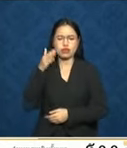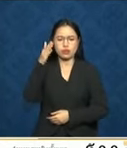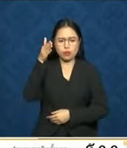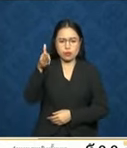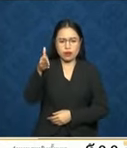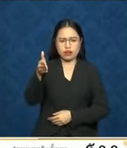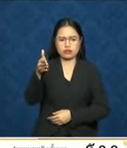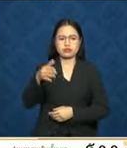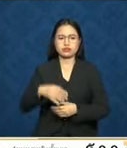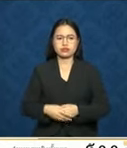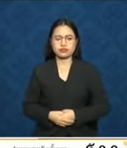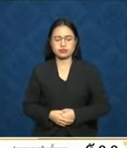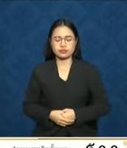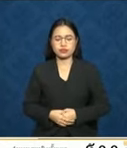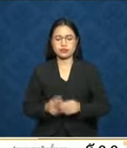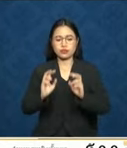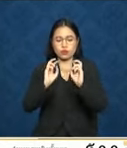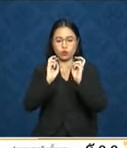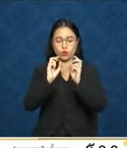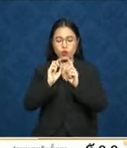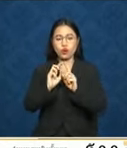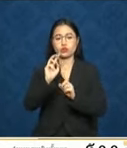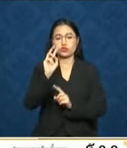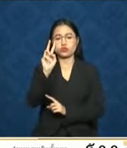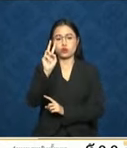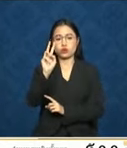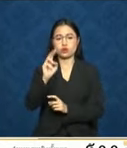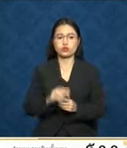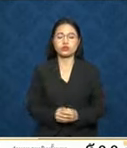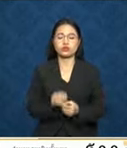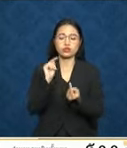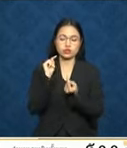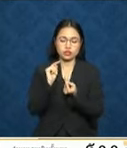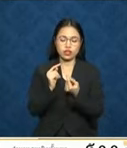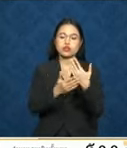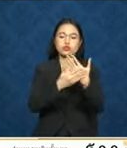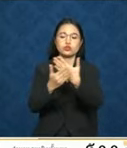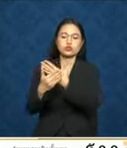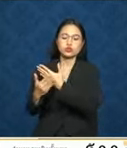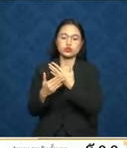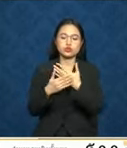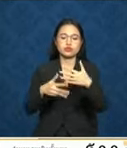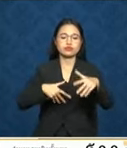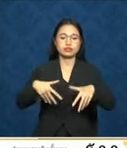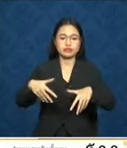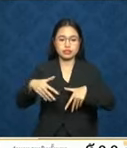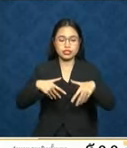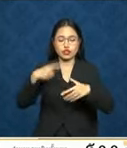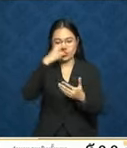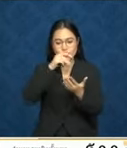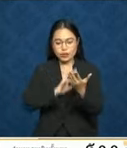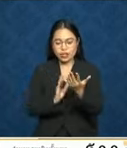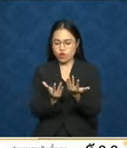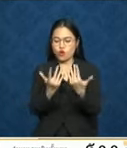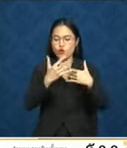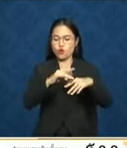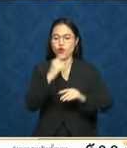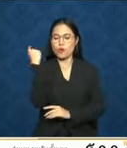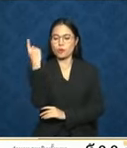และเรื่องที่2นะครับผมขอเรียนเชิญพี่น้องทั่วไทยนะครับเที่ยวงานมะขามหวานนครบาลเพชรบูรณ์ประจ